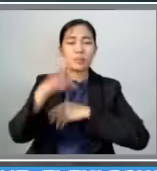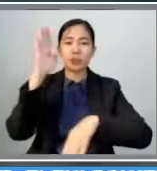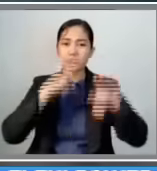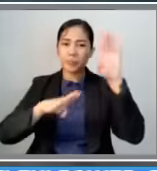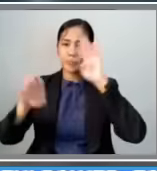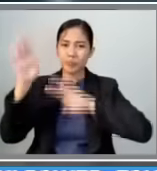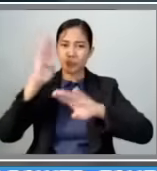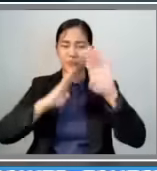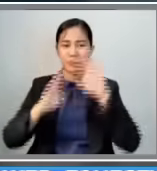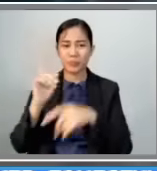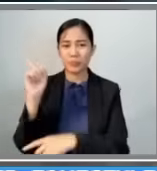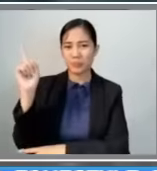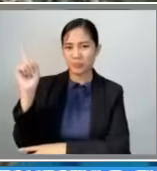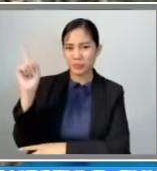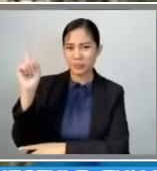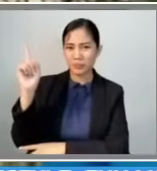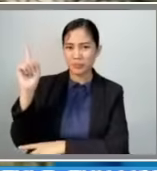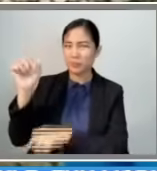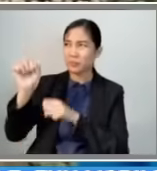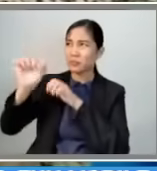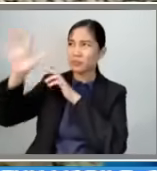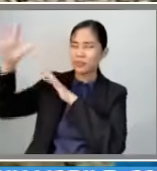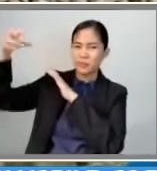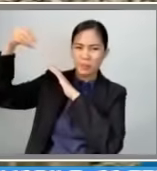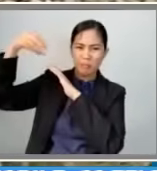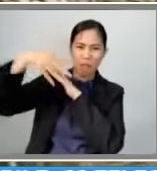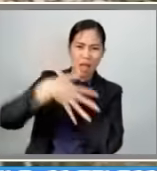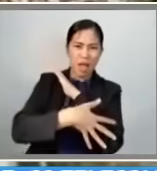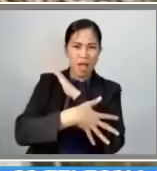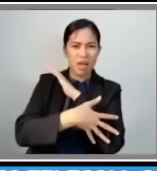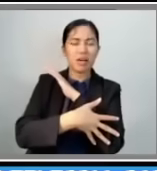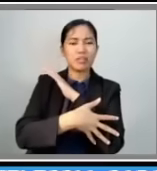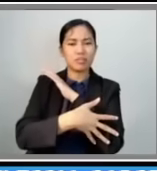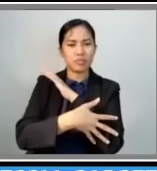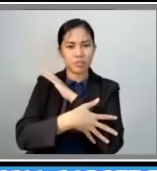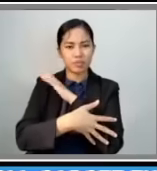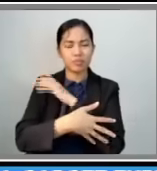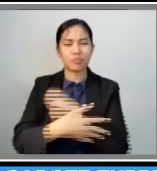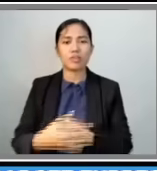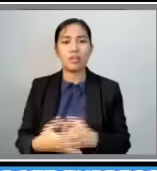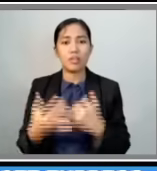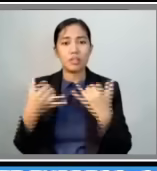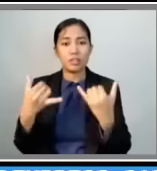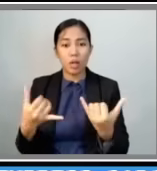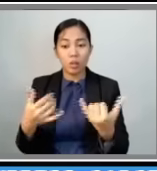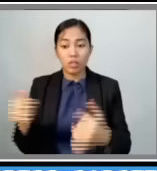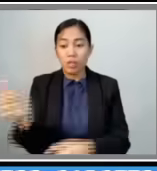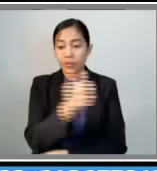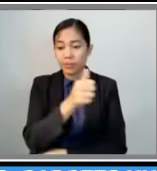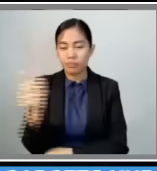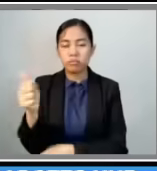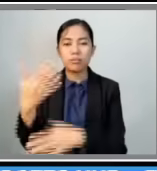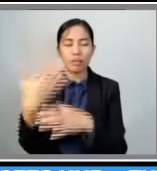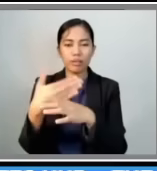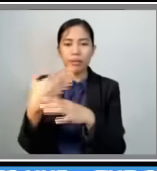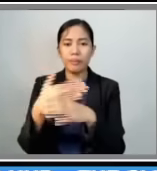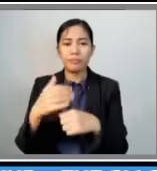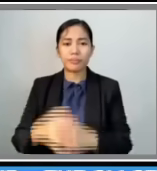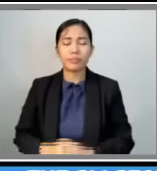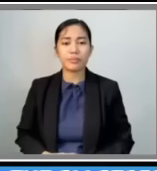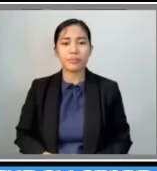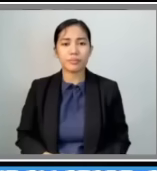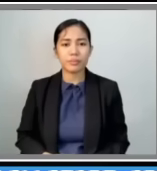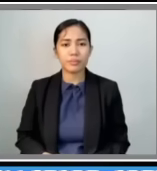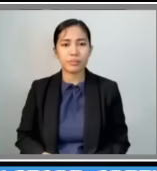at rockslide sa mga pangunahing daan, kaya apektado pati ang mga biyahe. Kinoconsider natin kasi yung mga